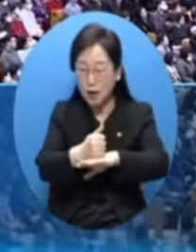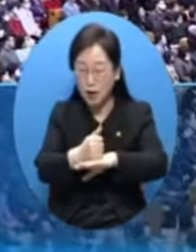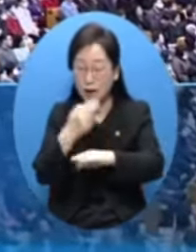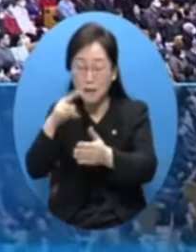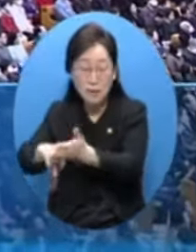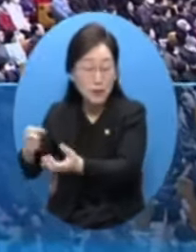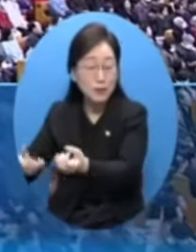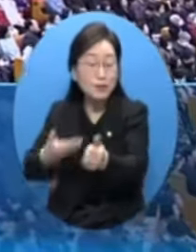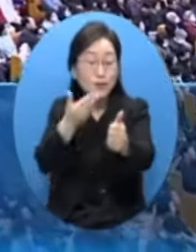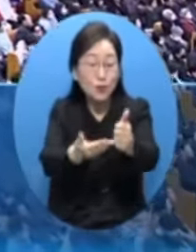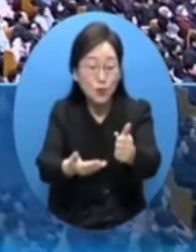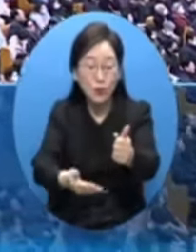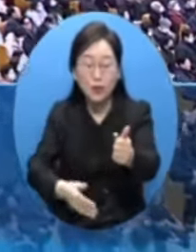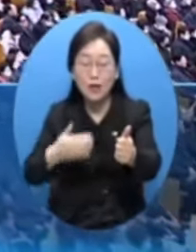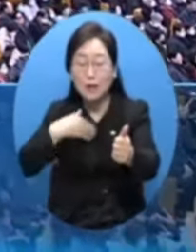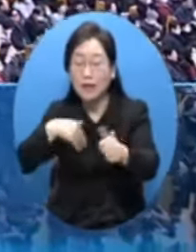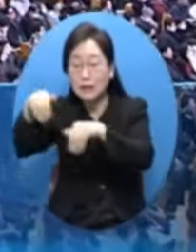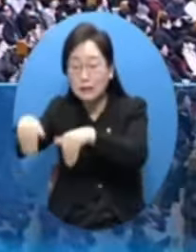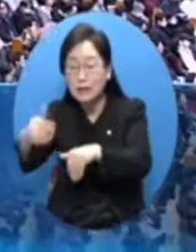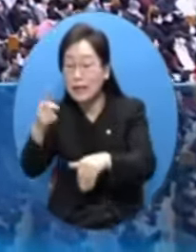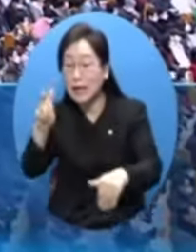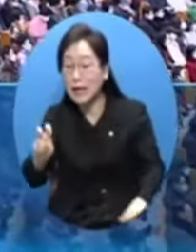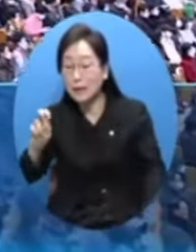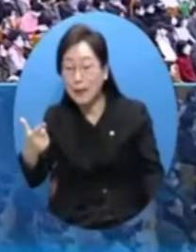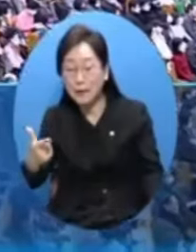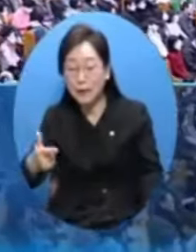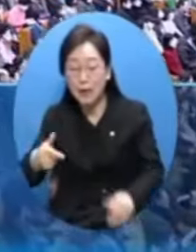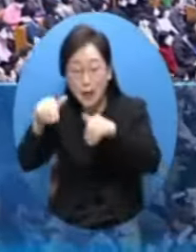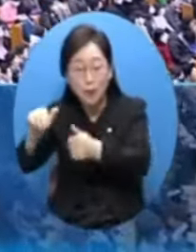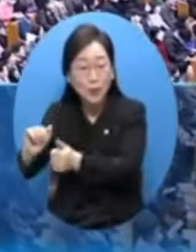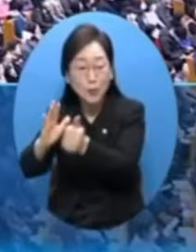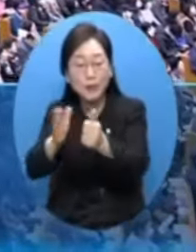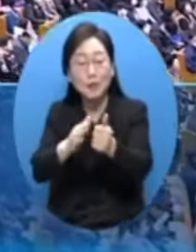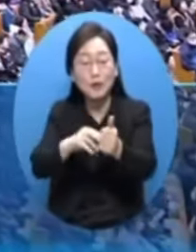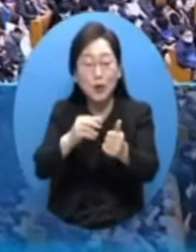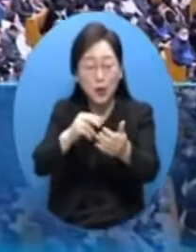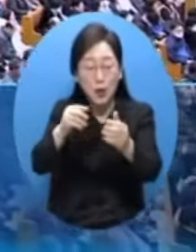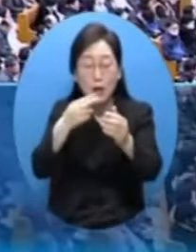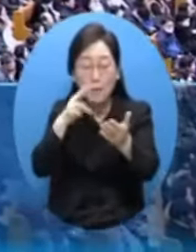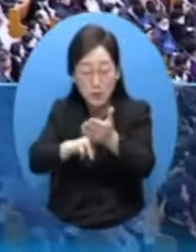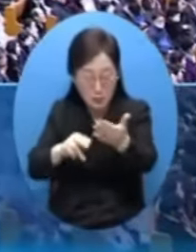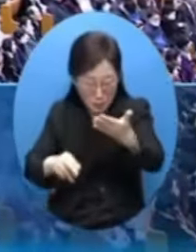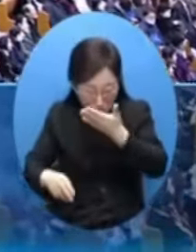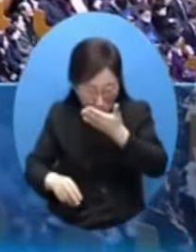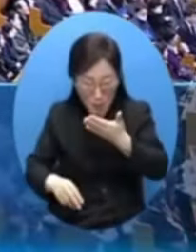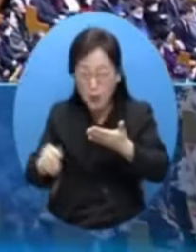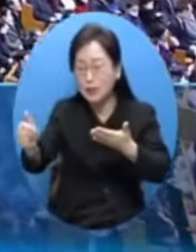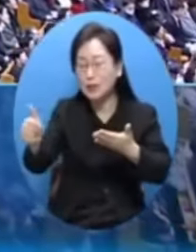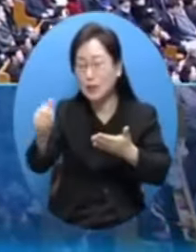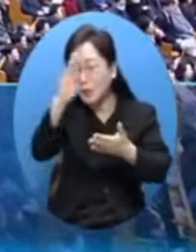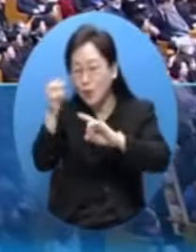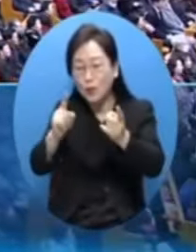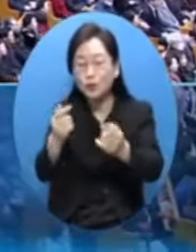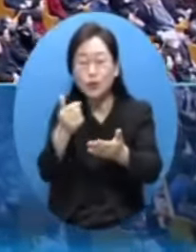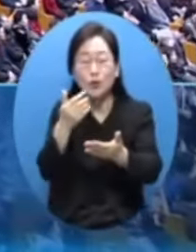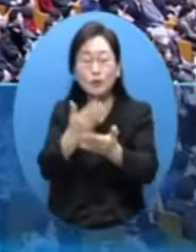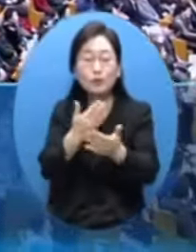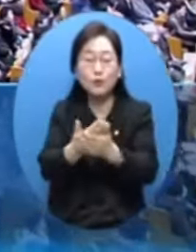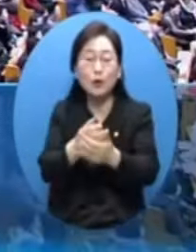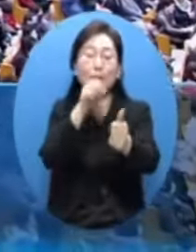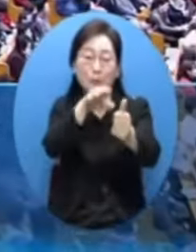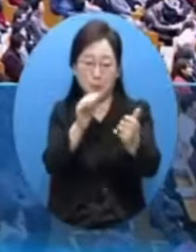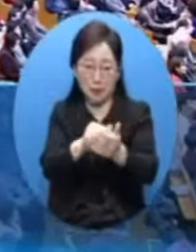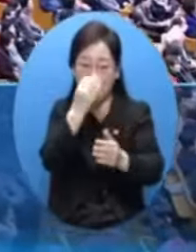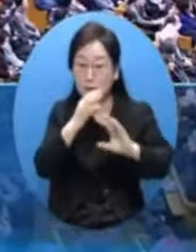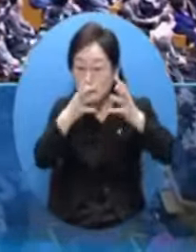일렀으되 내가 내 신하 나아만을 당신에게 보내오니 이 글이 당신에게 이르거든 당신은 그의 나병을 고쳐주소서 하였더라. 이스라엘 왕이